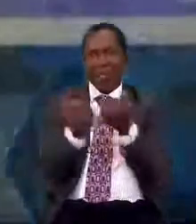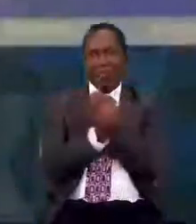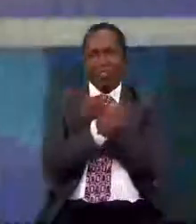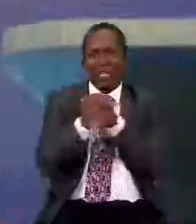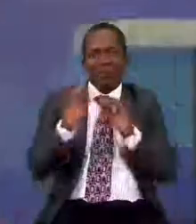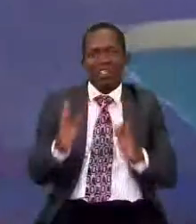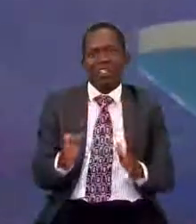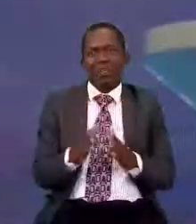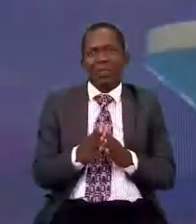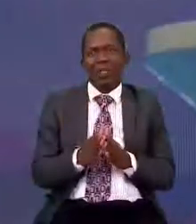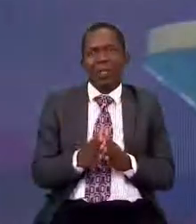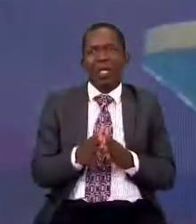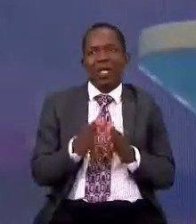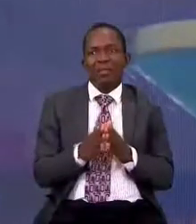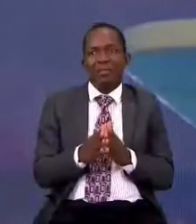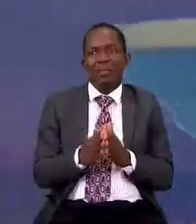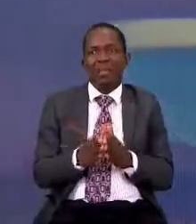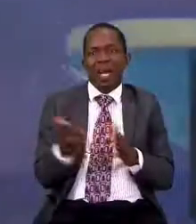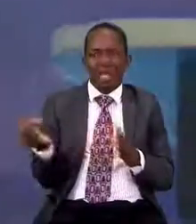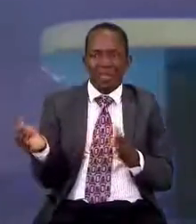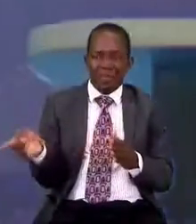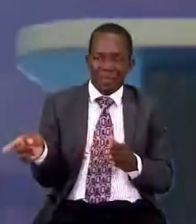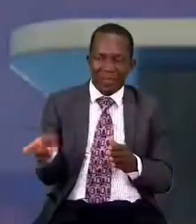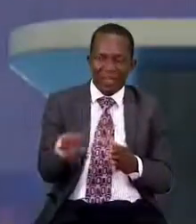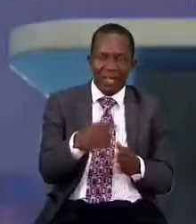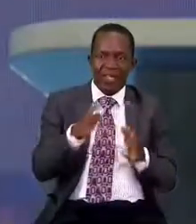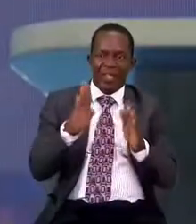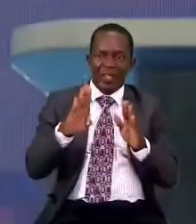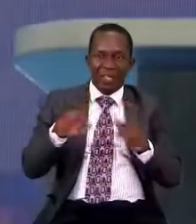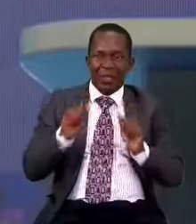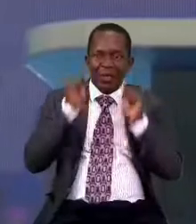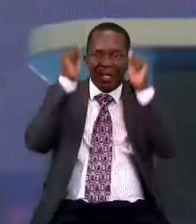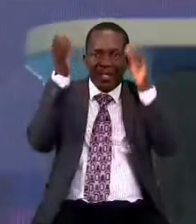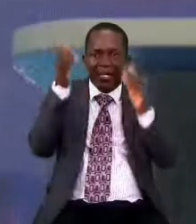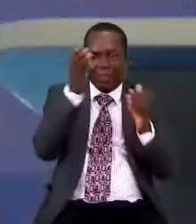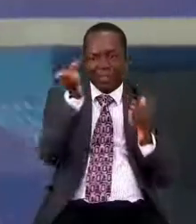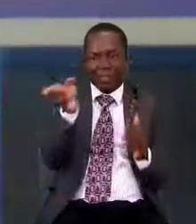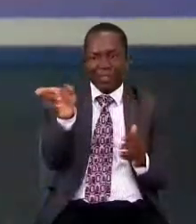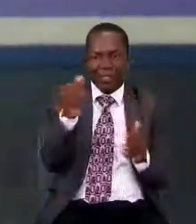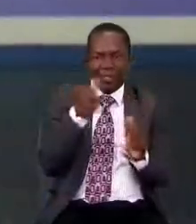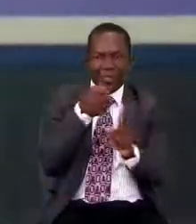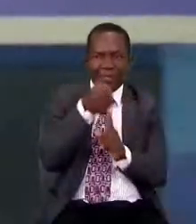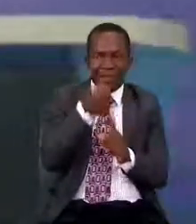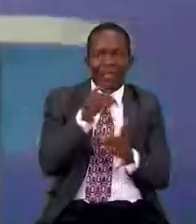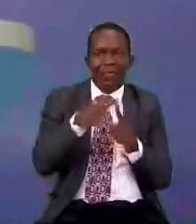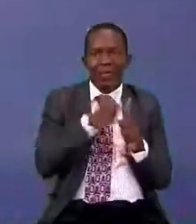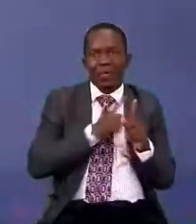au Seigneur. Cela nous dit au verset 7. Car des esprits